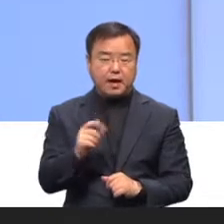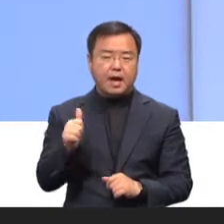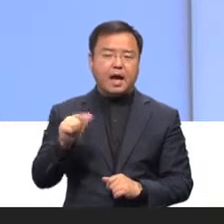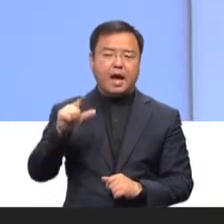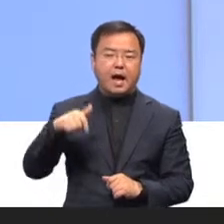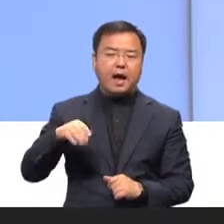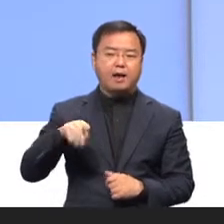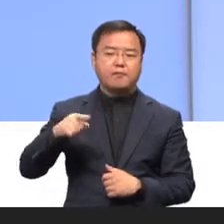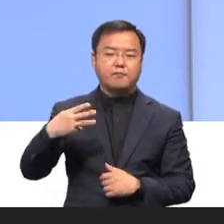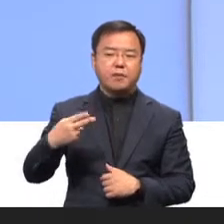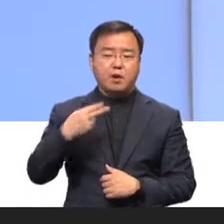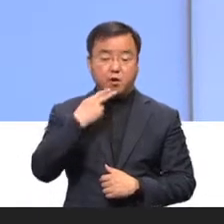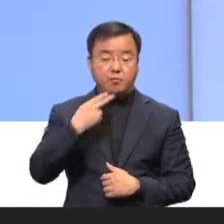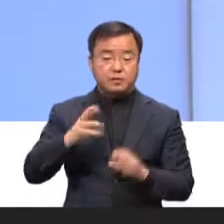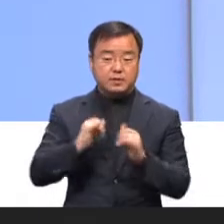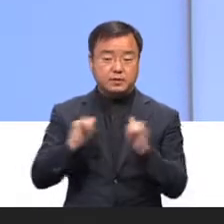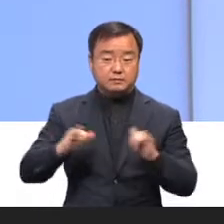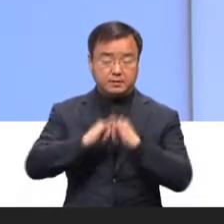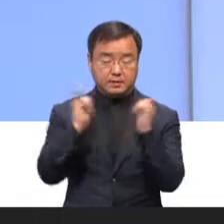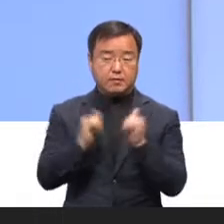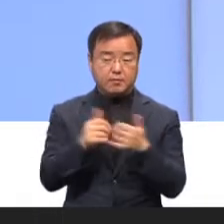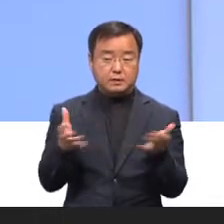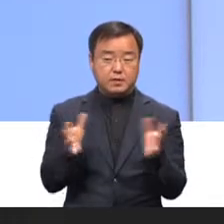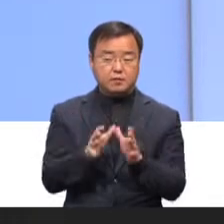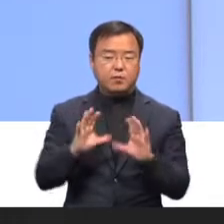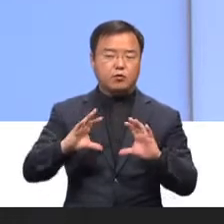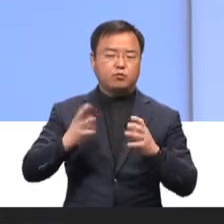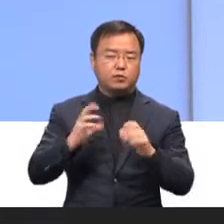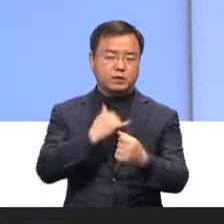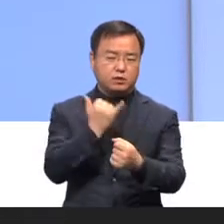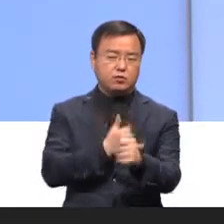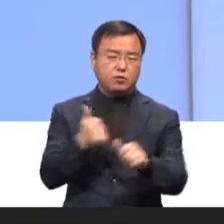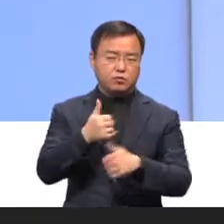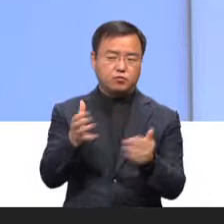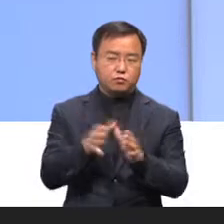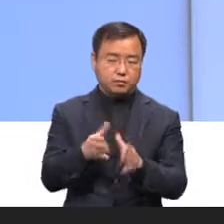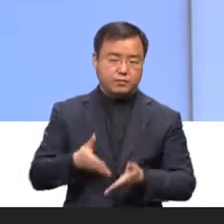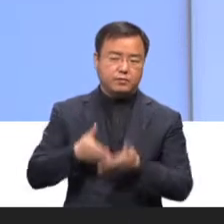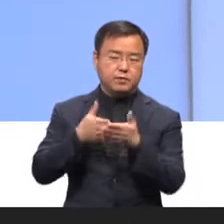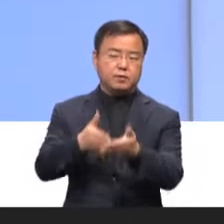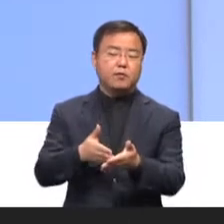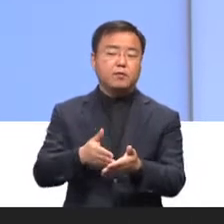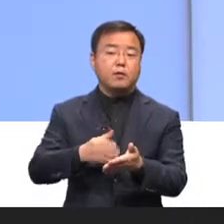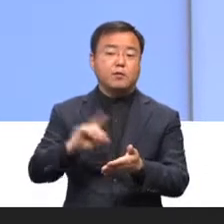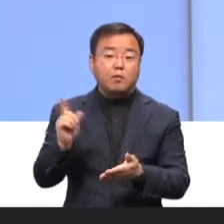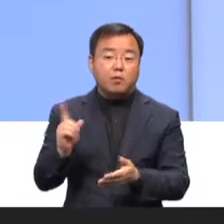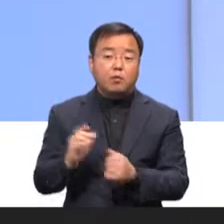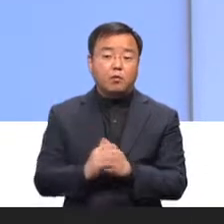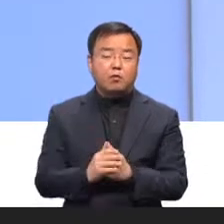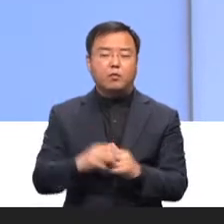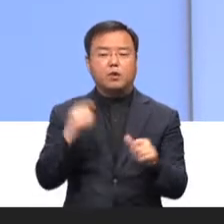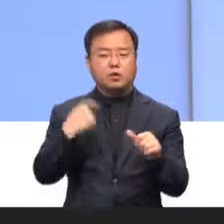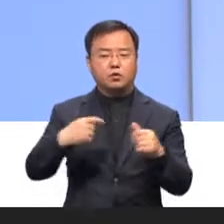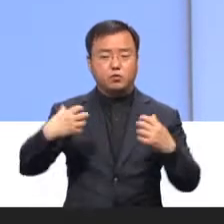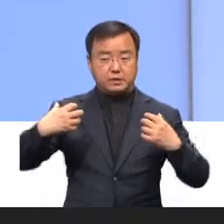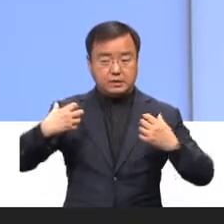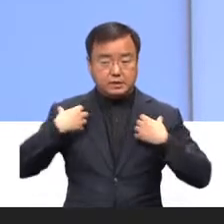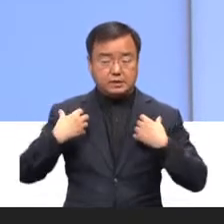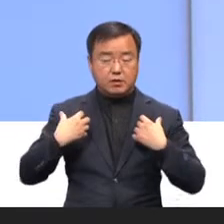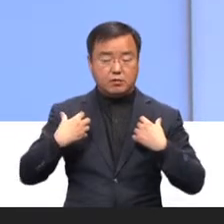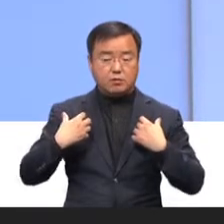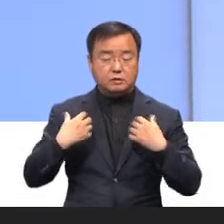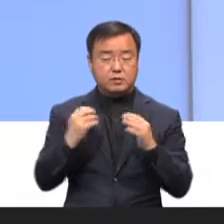모이면서 4 국가인권위원회 의견을 개진 했어요 그 국가 인권의 뭐라고 얘길 하냐면 교육청 지정 나서서